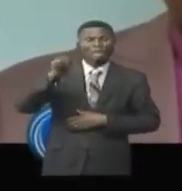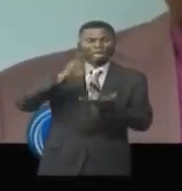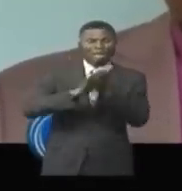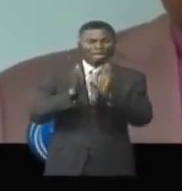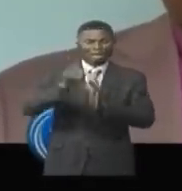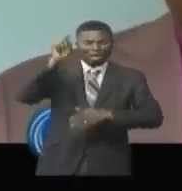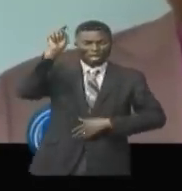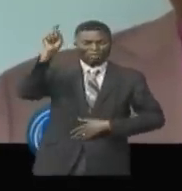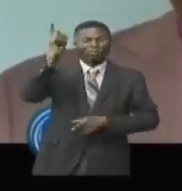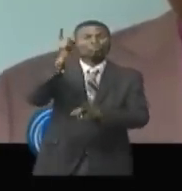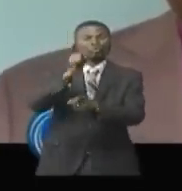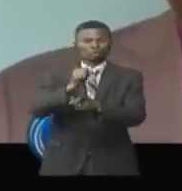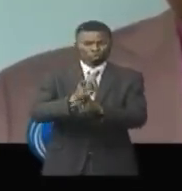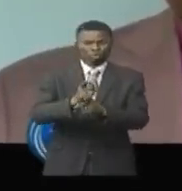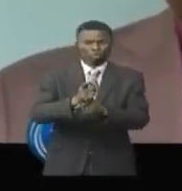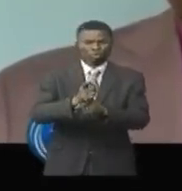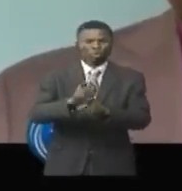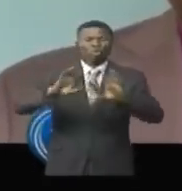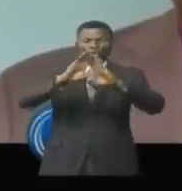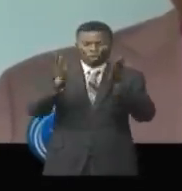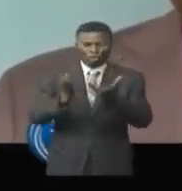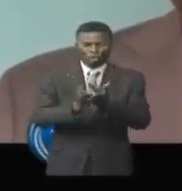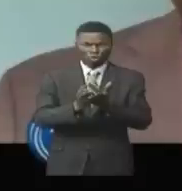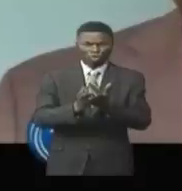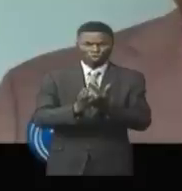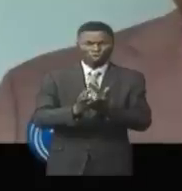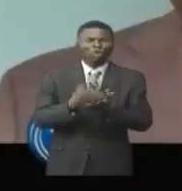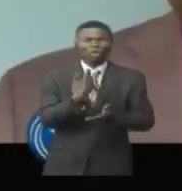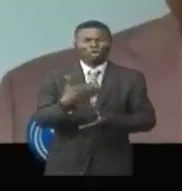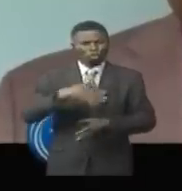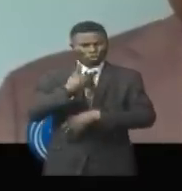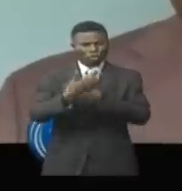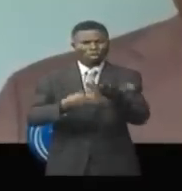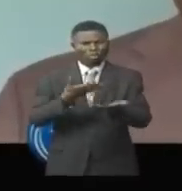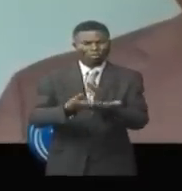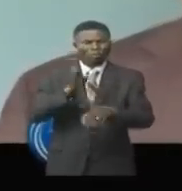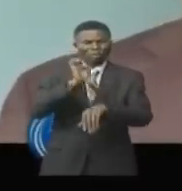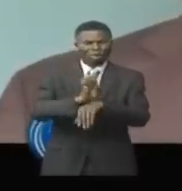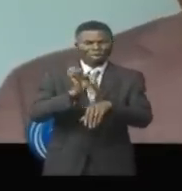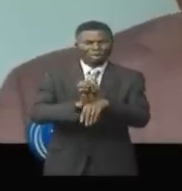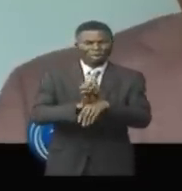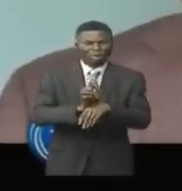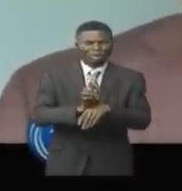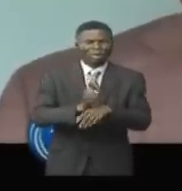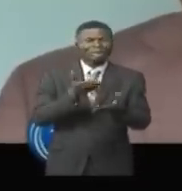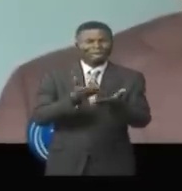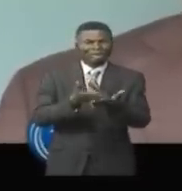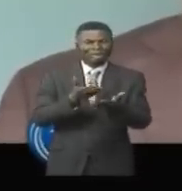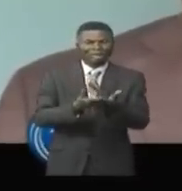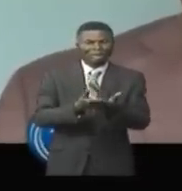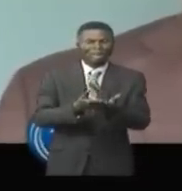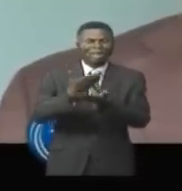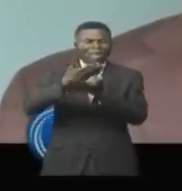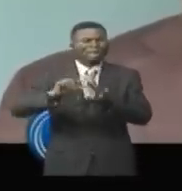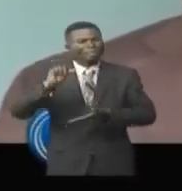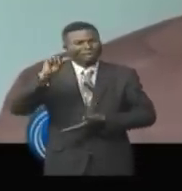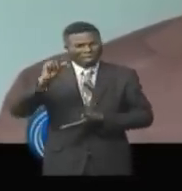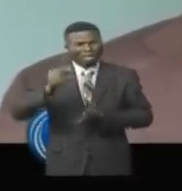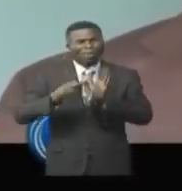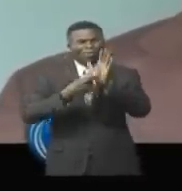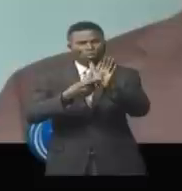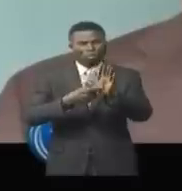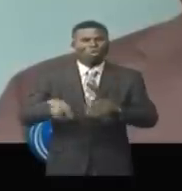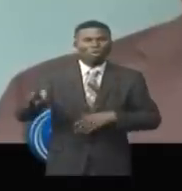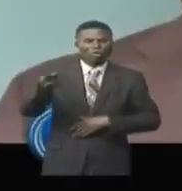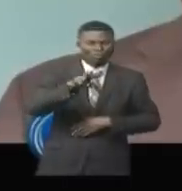témoin oculaire de toutes les réalisations de l'Église. Et ça, ce n'est qu'une partie. Parce que